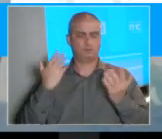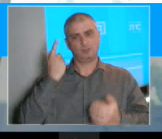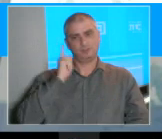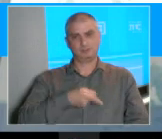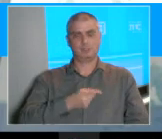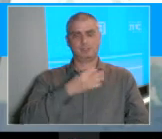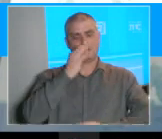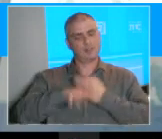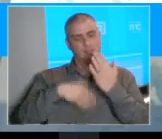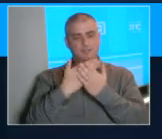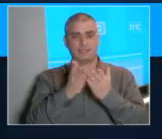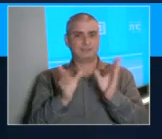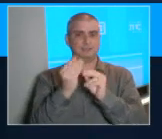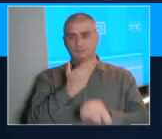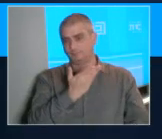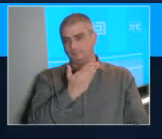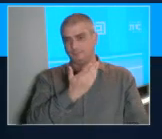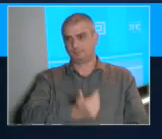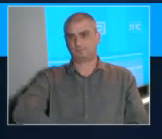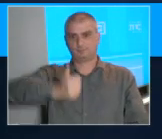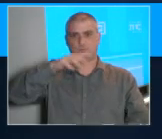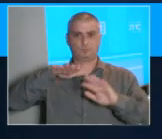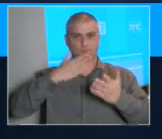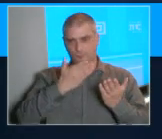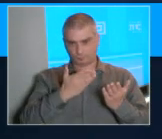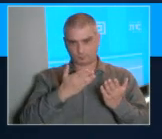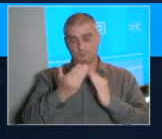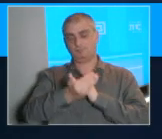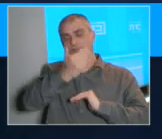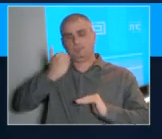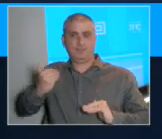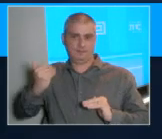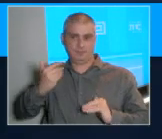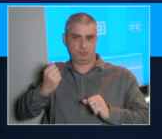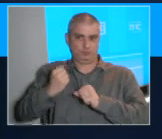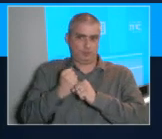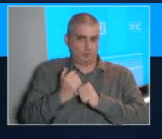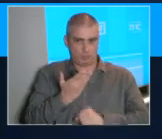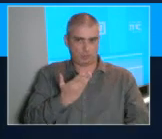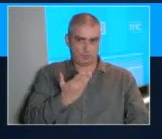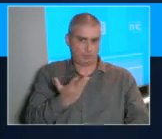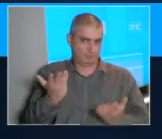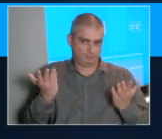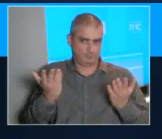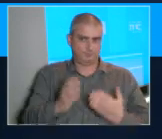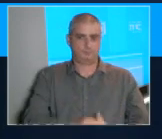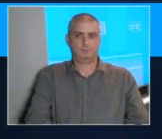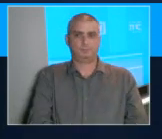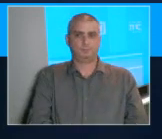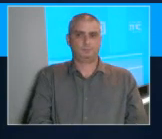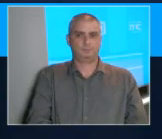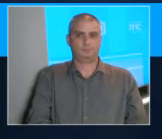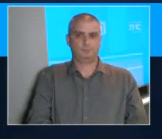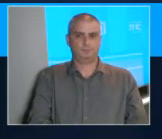צריך להתייעץ עם ראשי הממשל לפני שפועל בכך, והוא גם